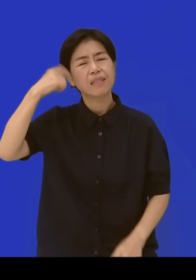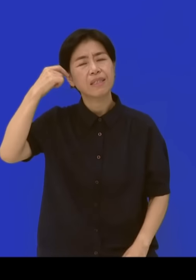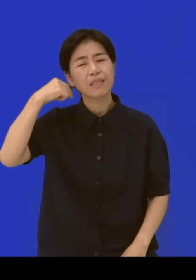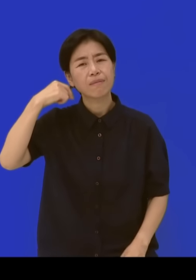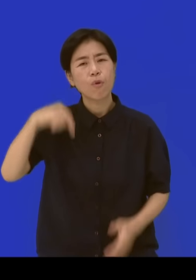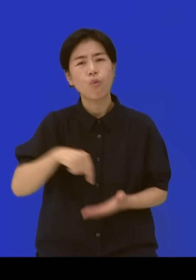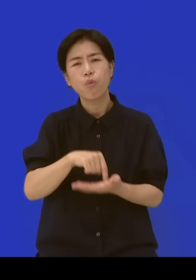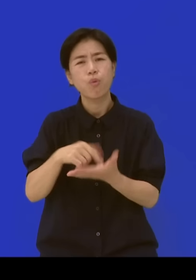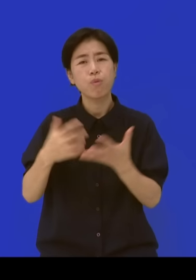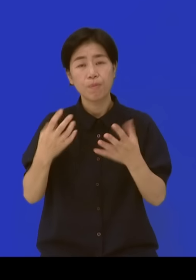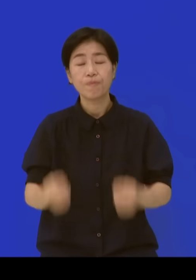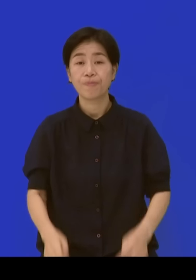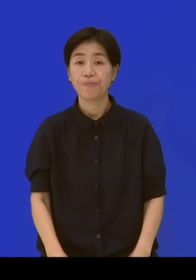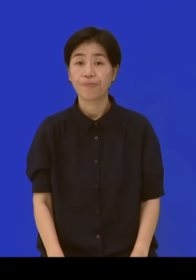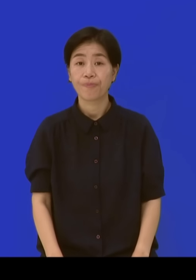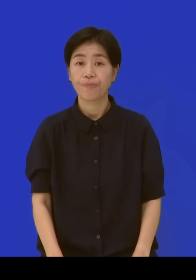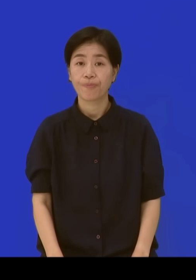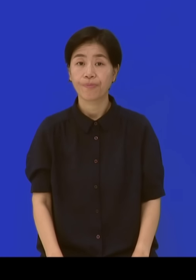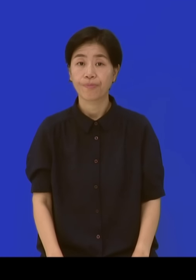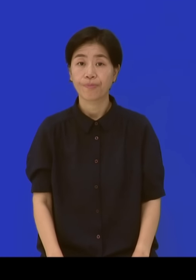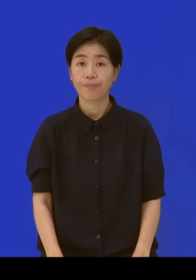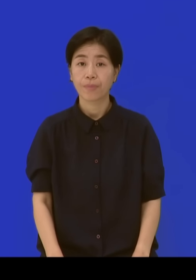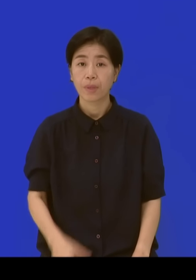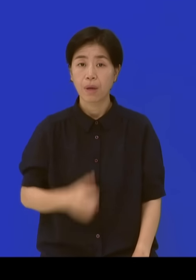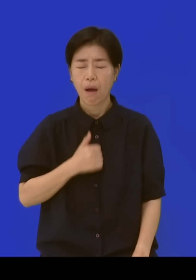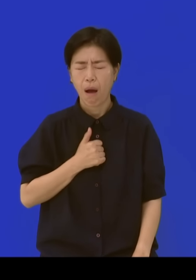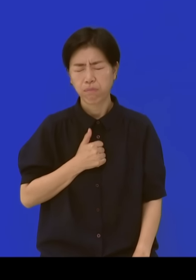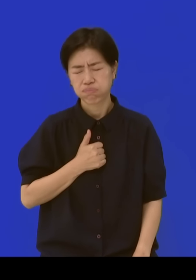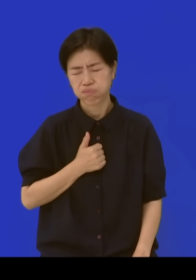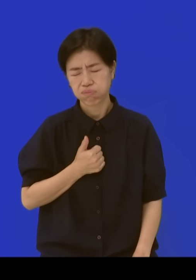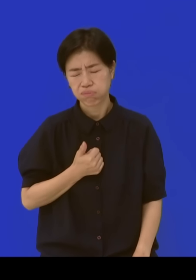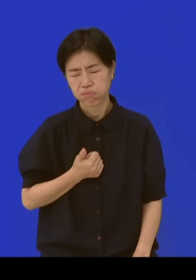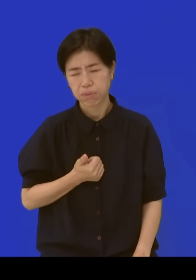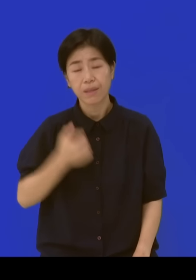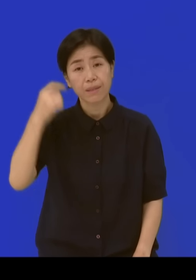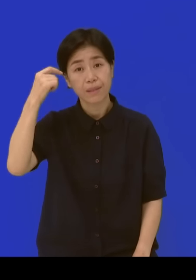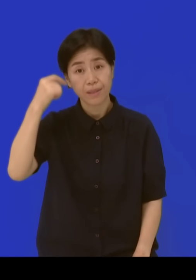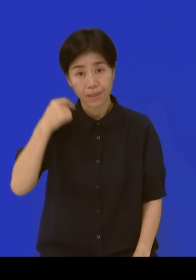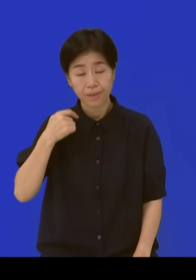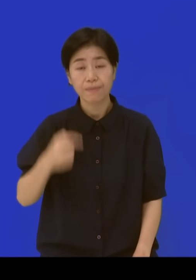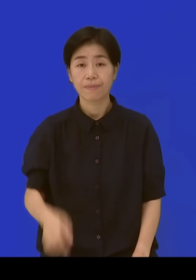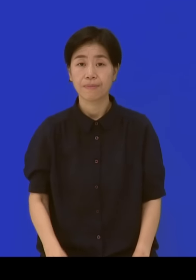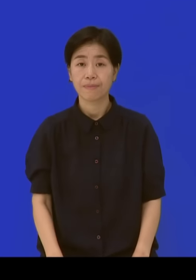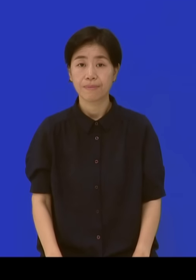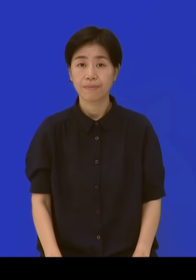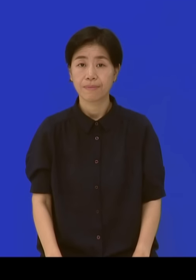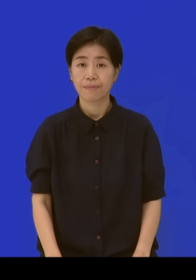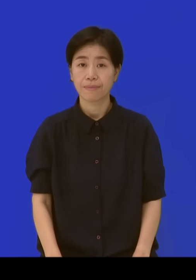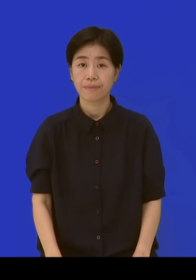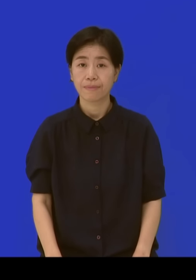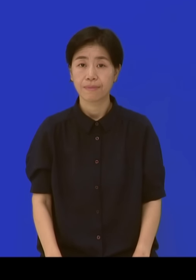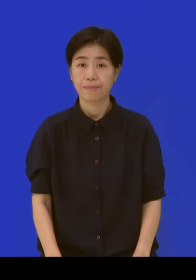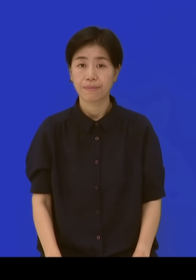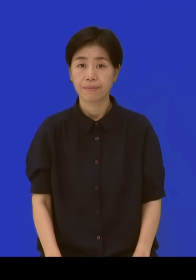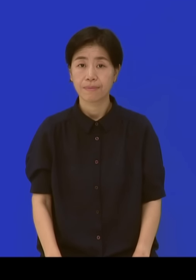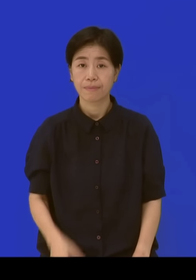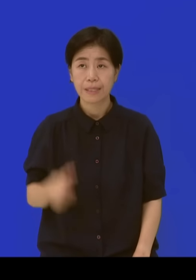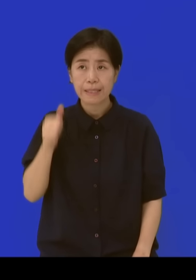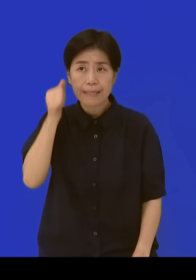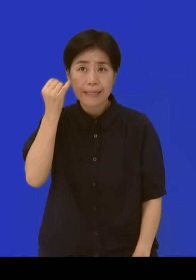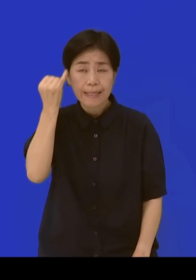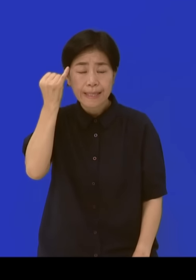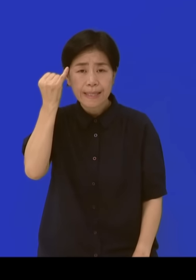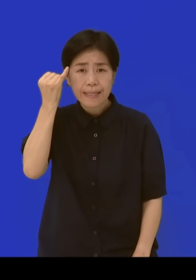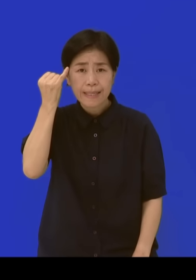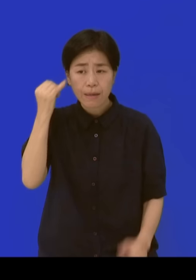네. 많아지다 보니까 약간 자존감이 낮다 보면 이제 그 시기가 이제 청소년 시기로